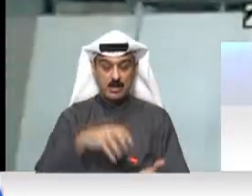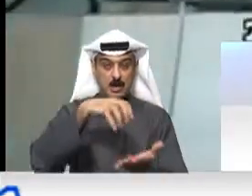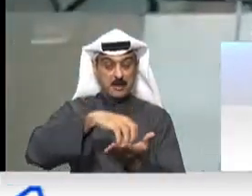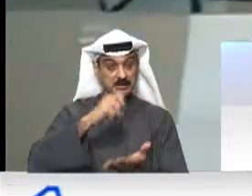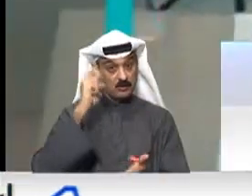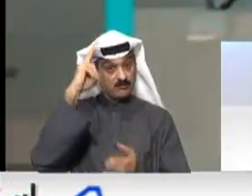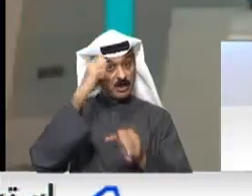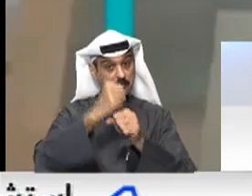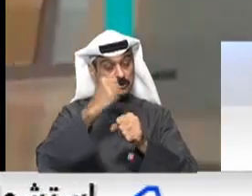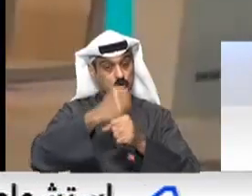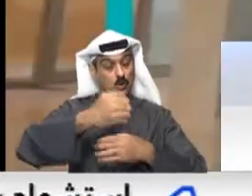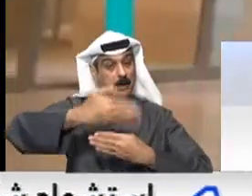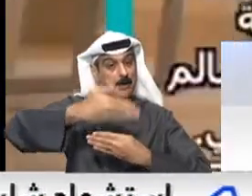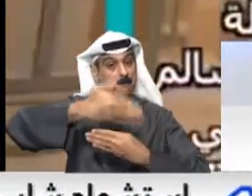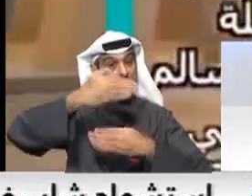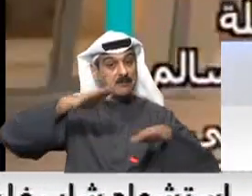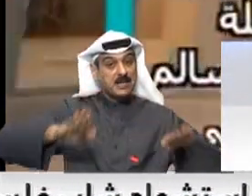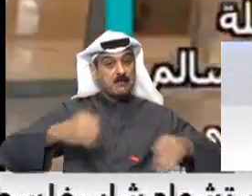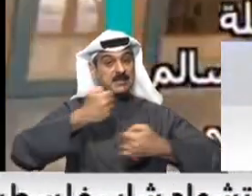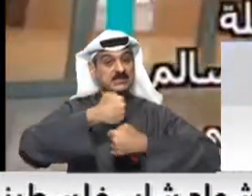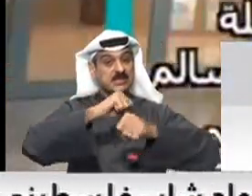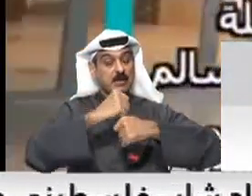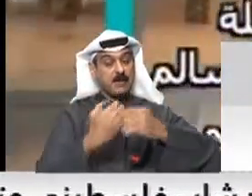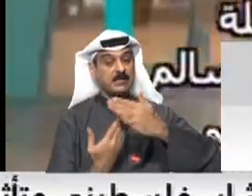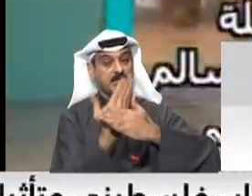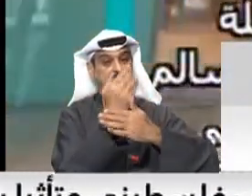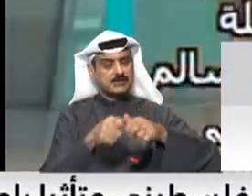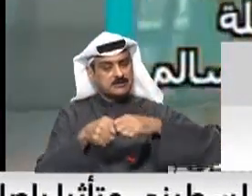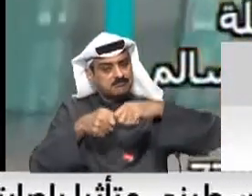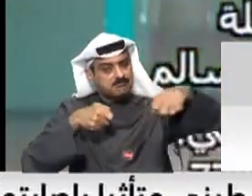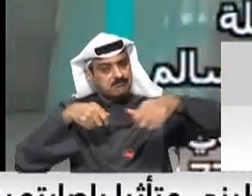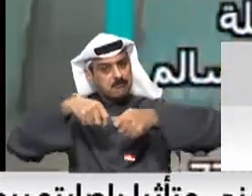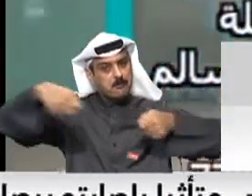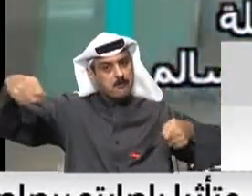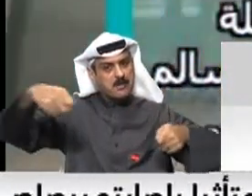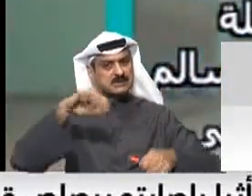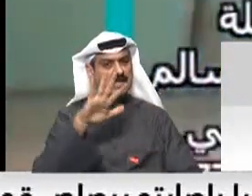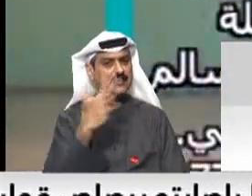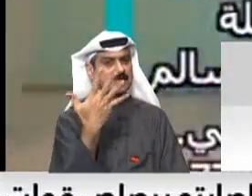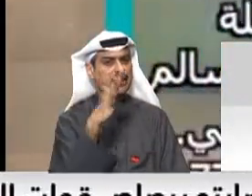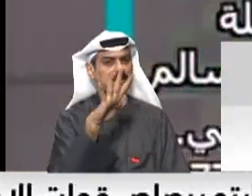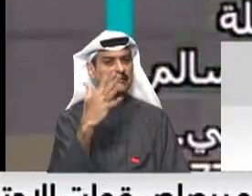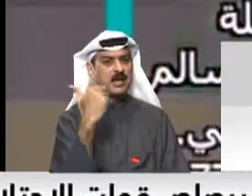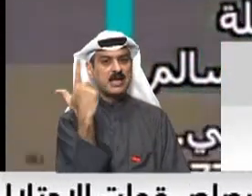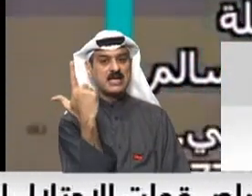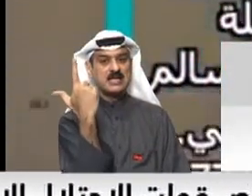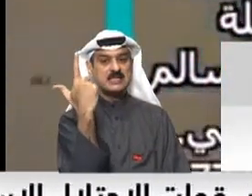مبنى المجلس البلدي الجديد بمساحة كلية للمبنى تقريبا